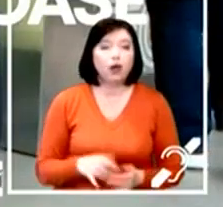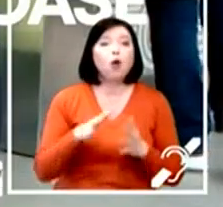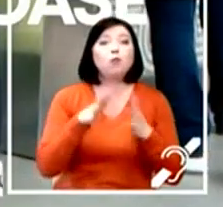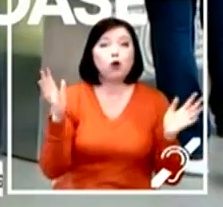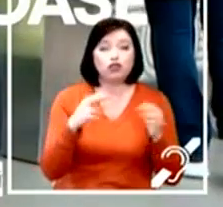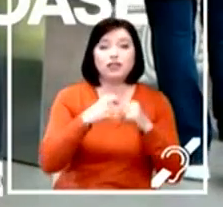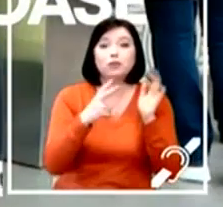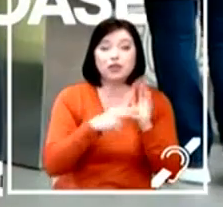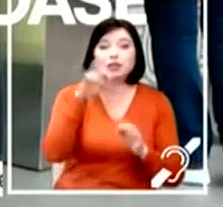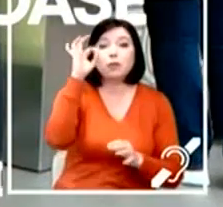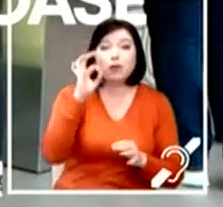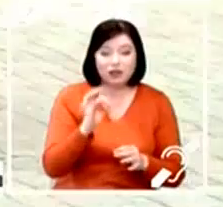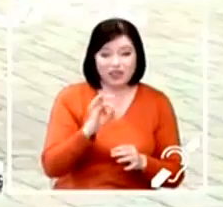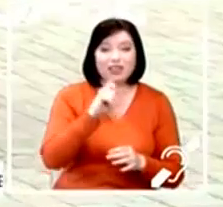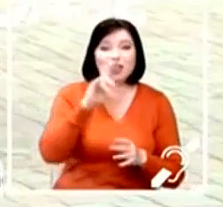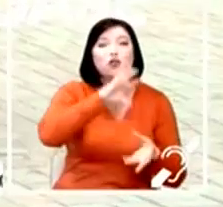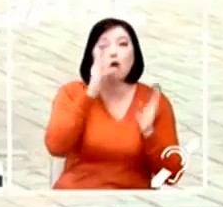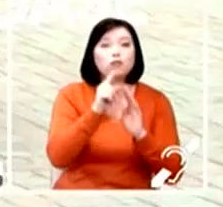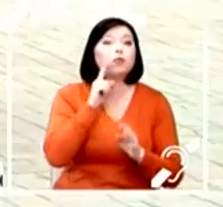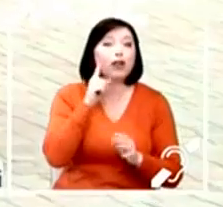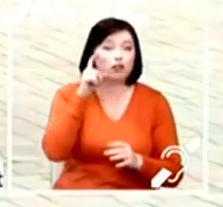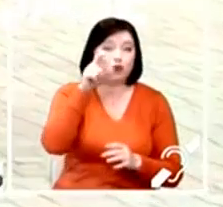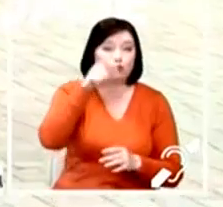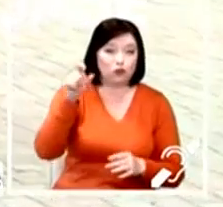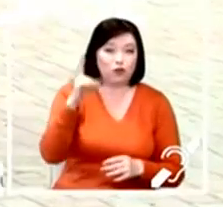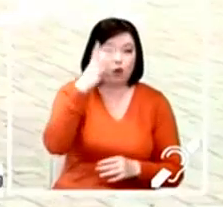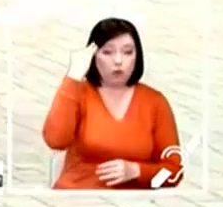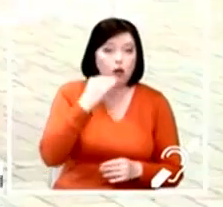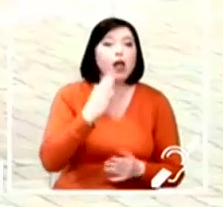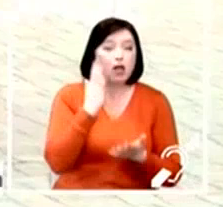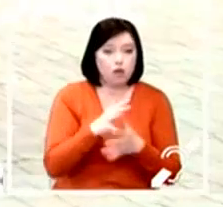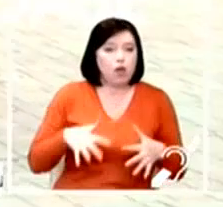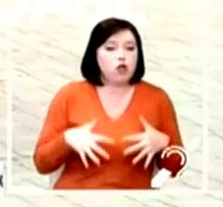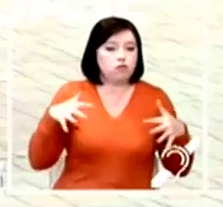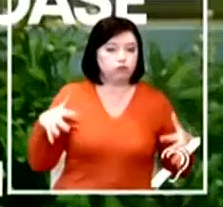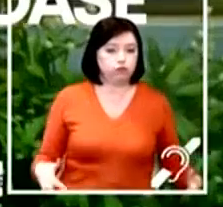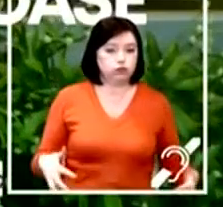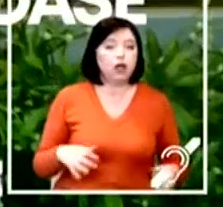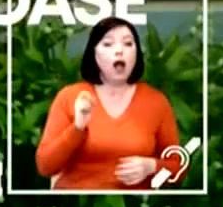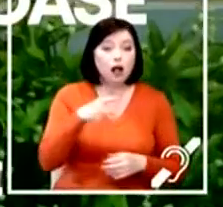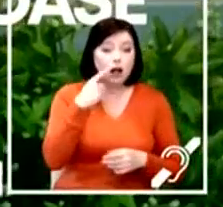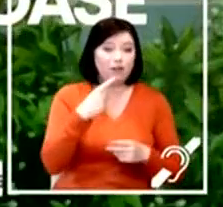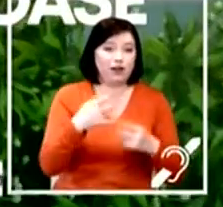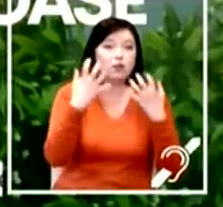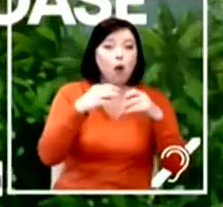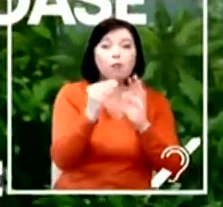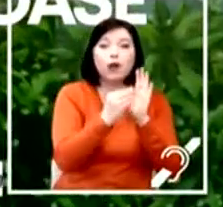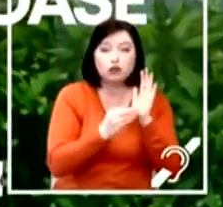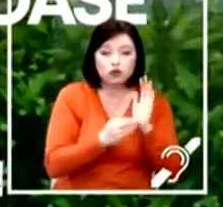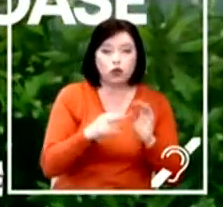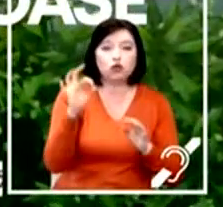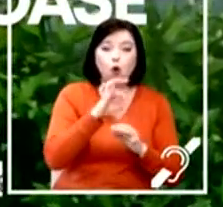Peste 17% din numărul tinerilor din Republica Moldova suferă de obezitate. Potrivit unui studiu de